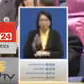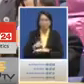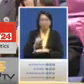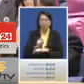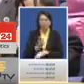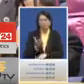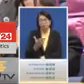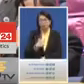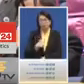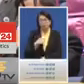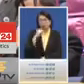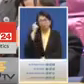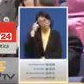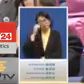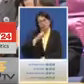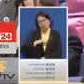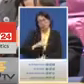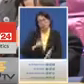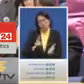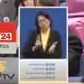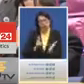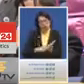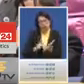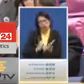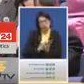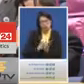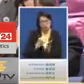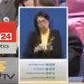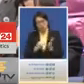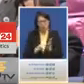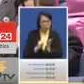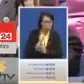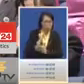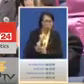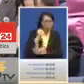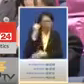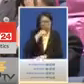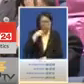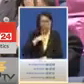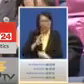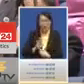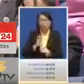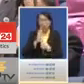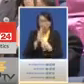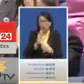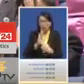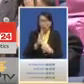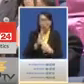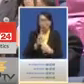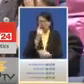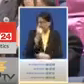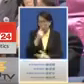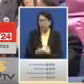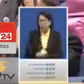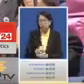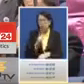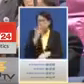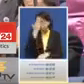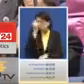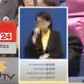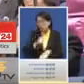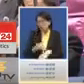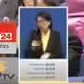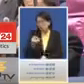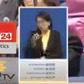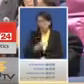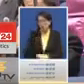ผมมีความรู้สึกว่าท่านรับรองผิดเป็นถูกเป็นผิดหลายครั้งแต่ผมจะยกตัวอย่างให้เห็นเคสเดียวเวลาน้อยผมจะยื่น